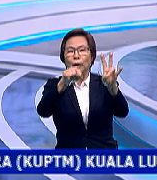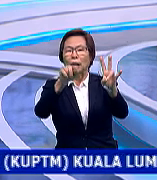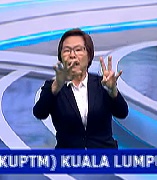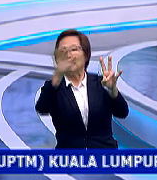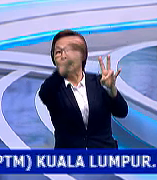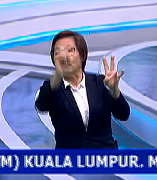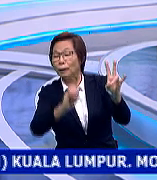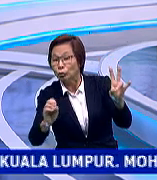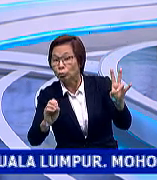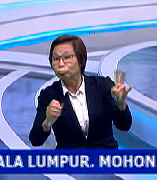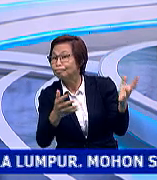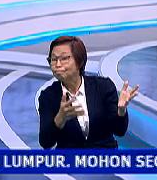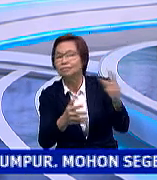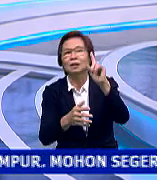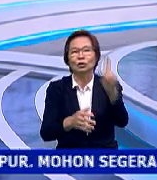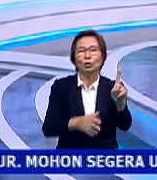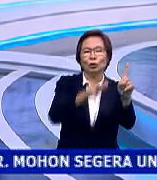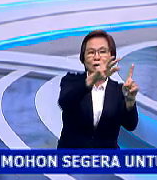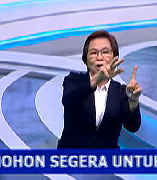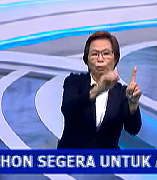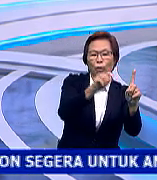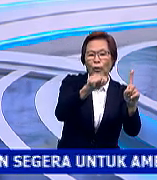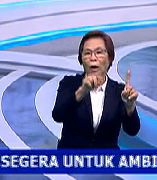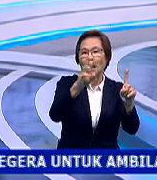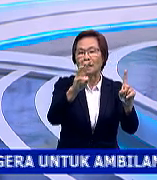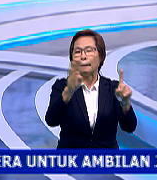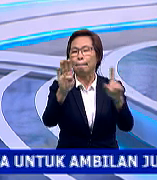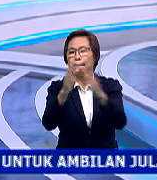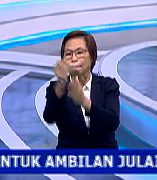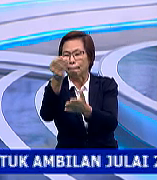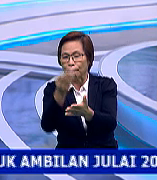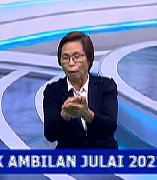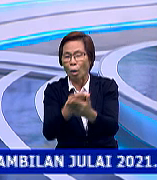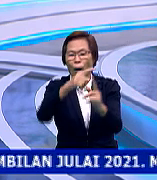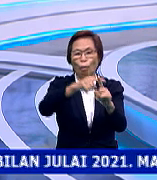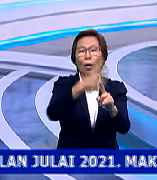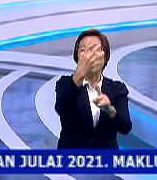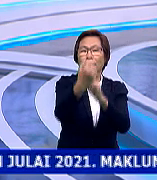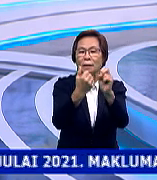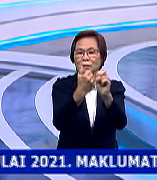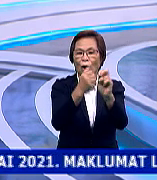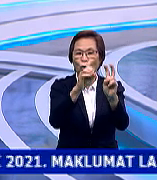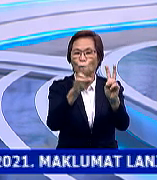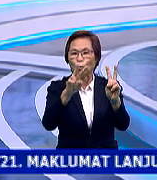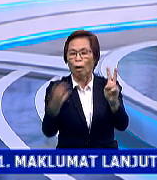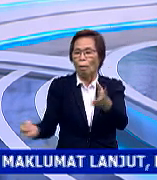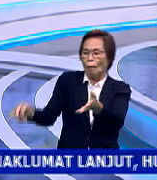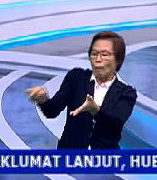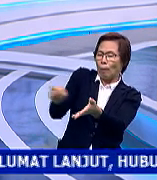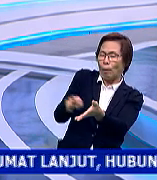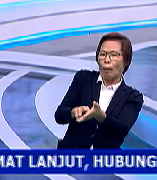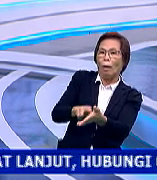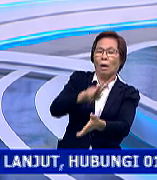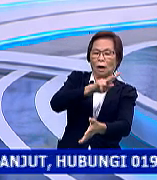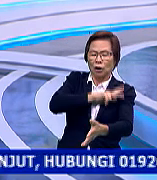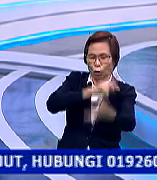500 yaitu 130 perpuluhan 6yj April tahun ini melalui satu viata and ketua perang